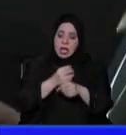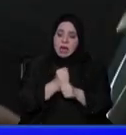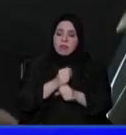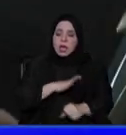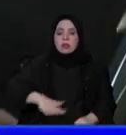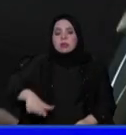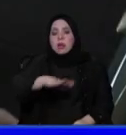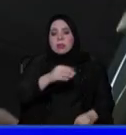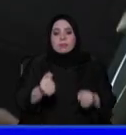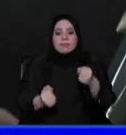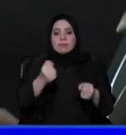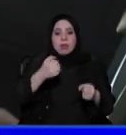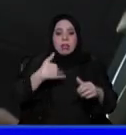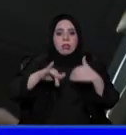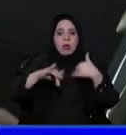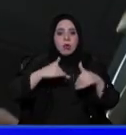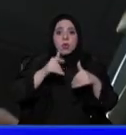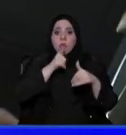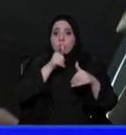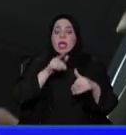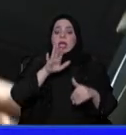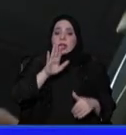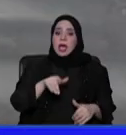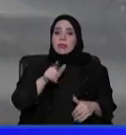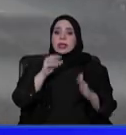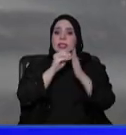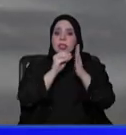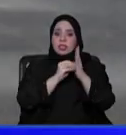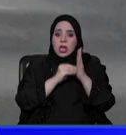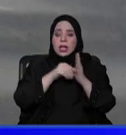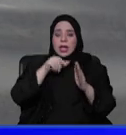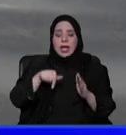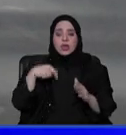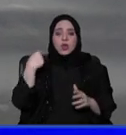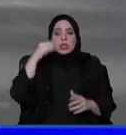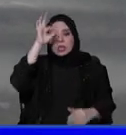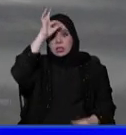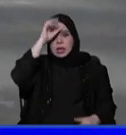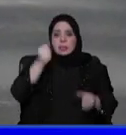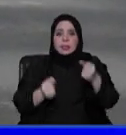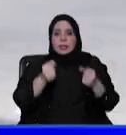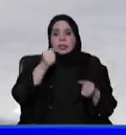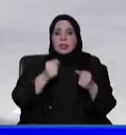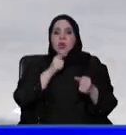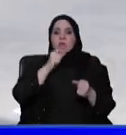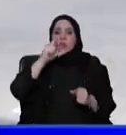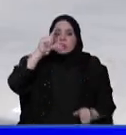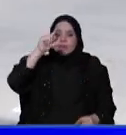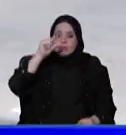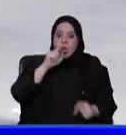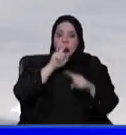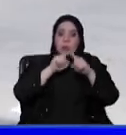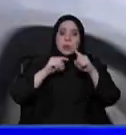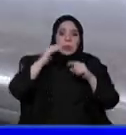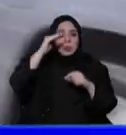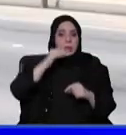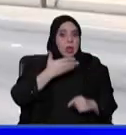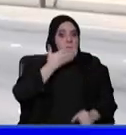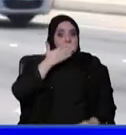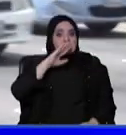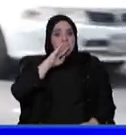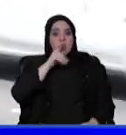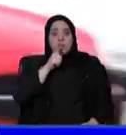مستخدمي الطريق لذا فقد سجلت الاداره العامه للمرور نسبا خفا ض في المخالفات خلال هذا